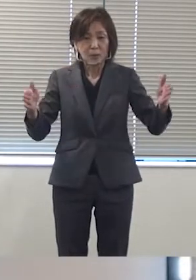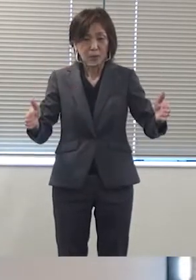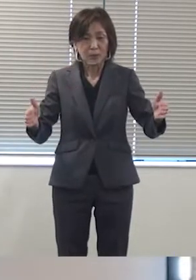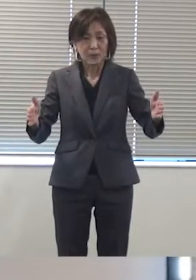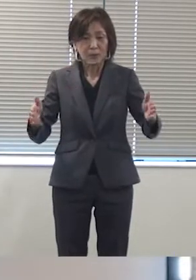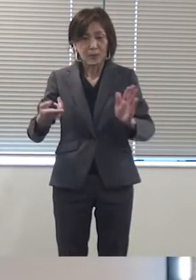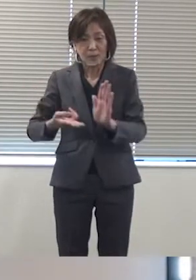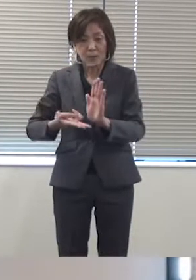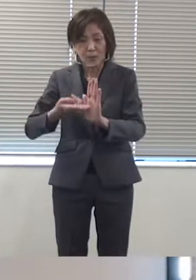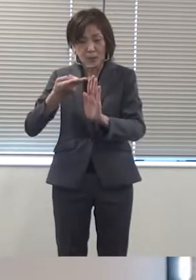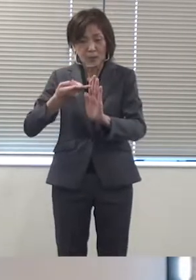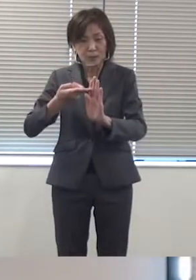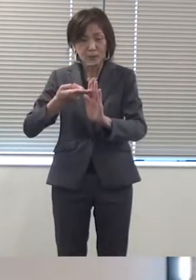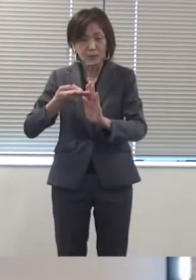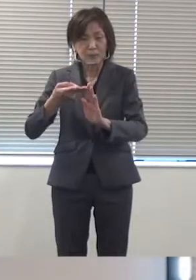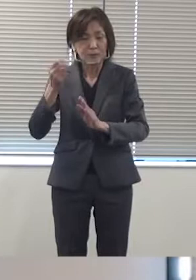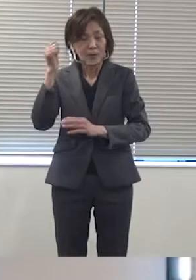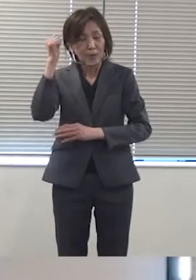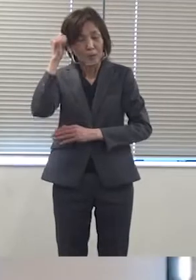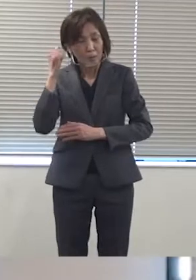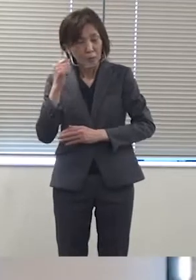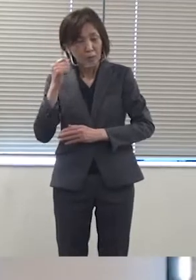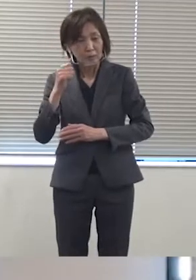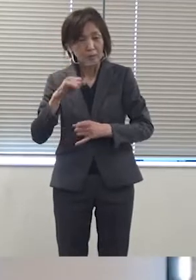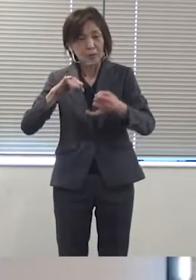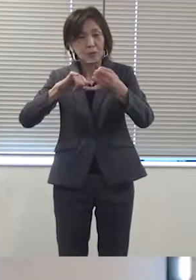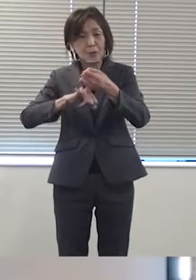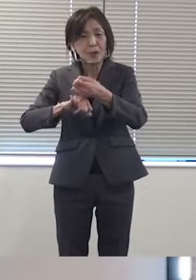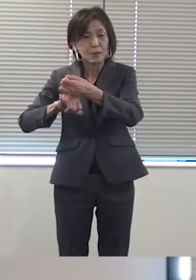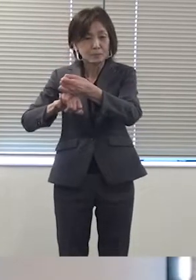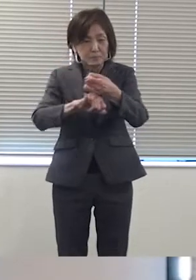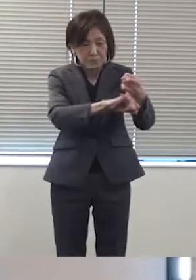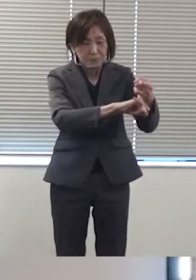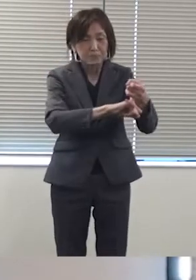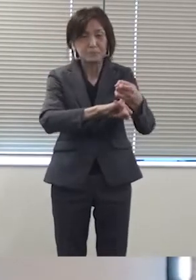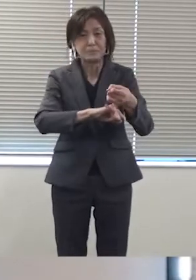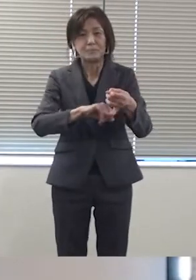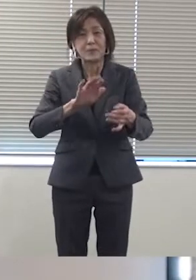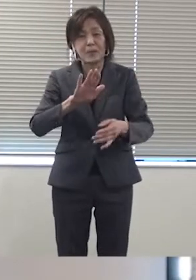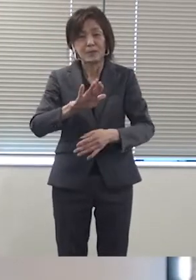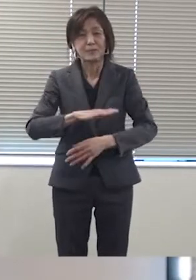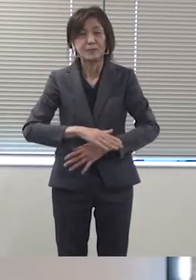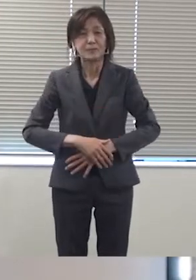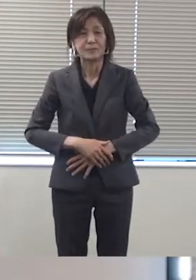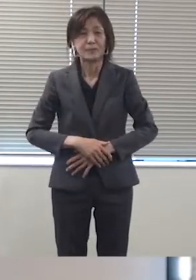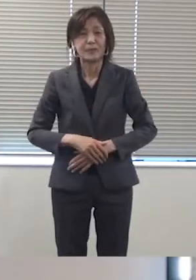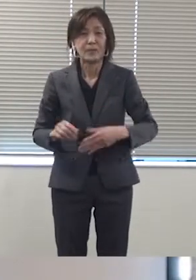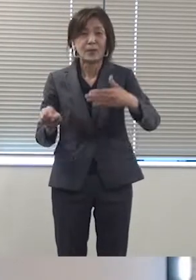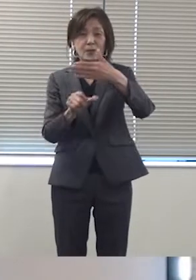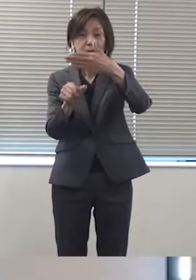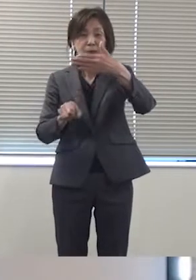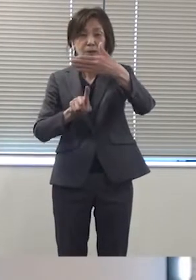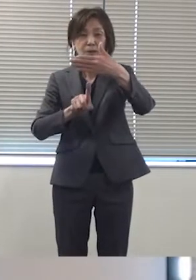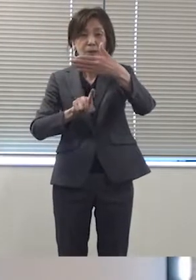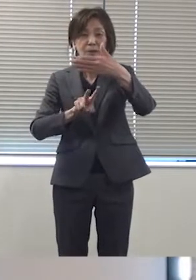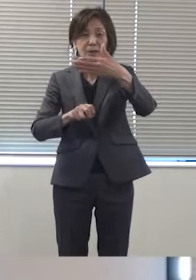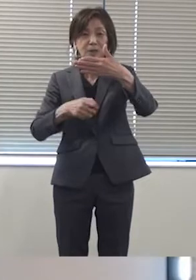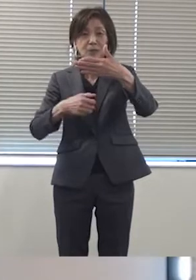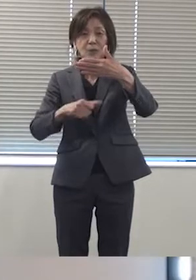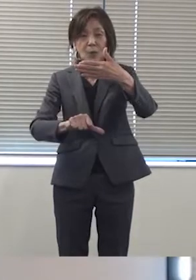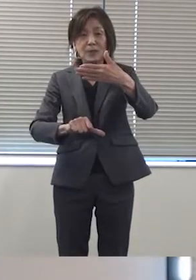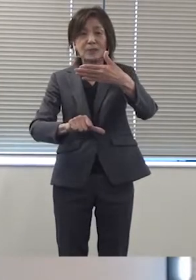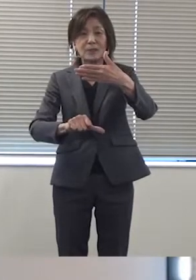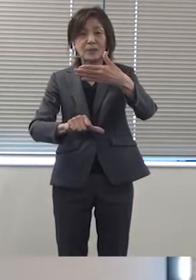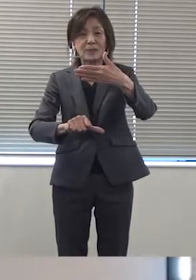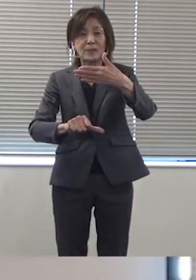気をつけていただきたいというふうに思います。それから9月25日、初めてになりますが、水泳の日というイベ